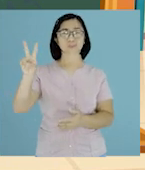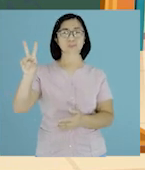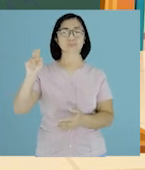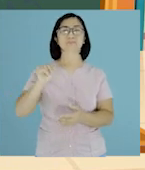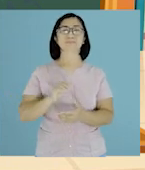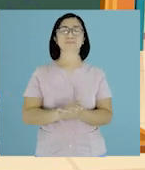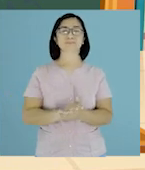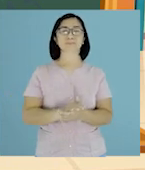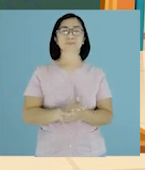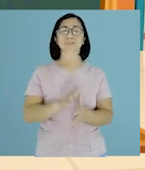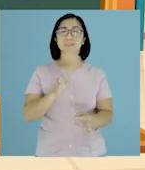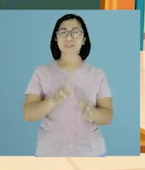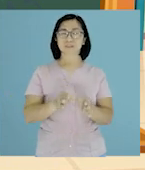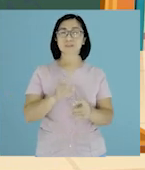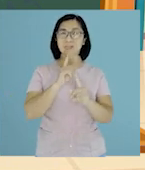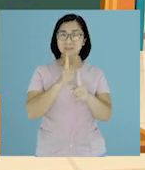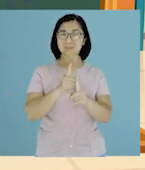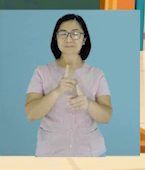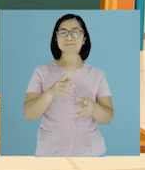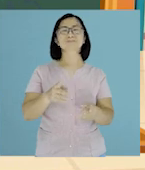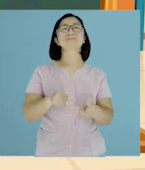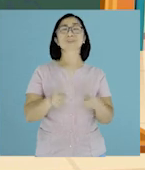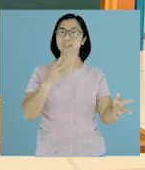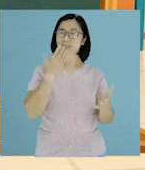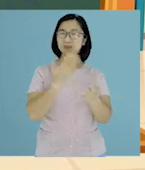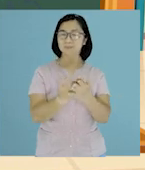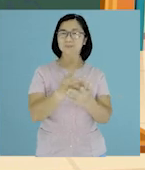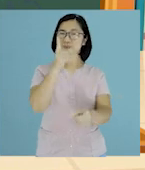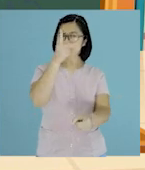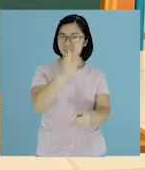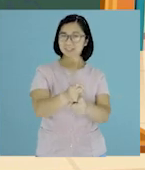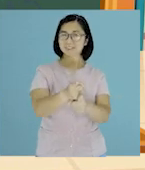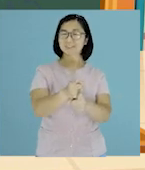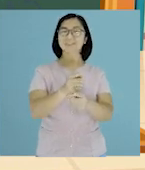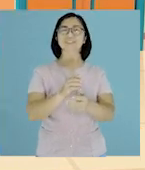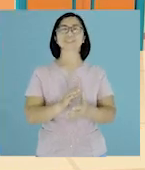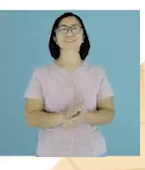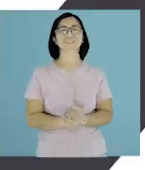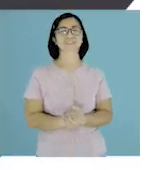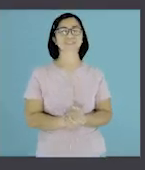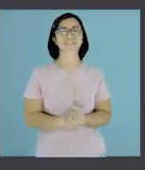1,172. Kung yan ang sagot mo, magaling! Tama ang sagot mo.